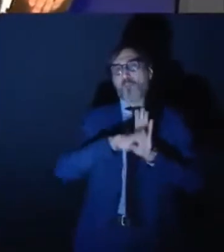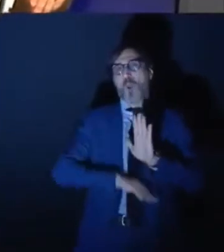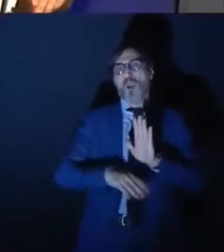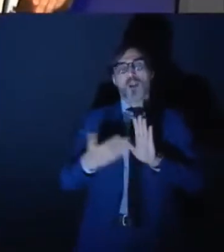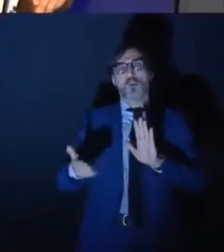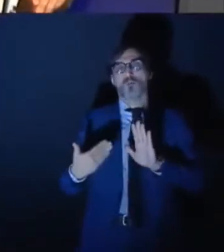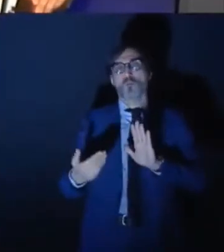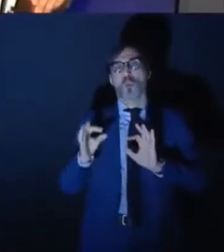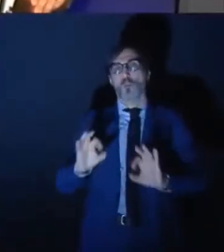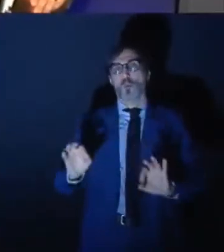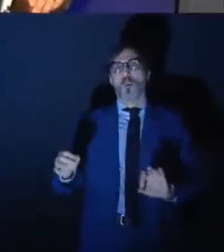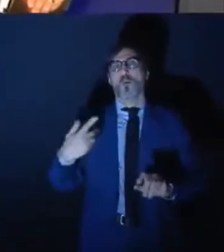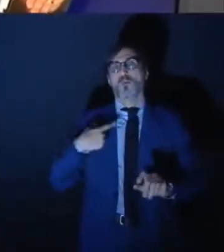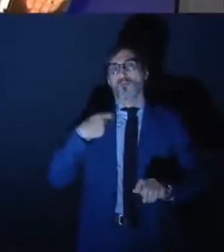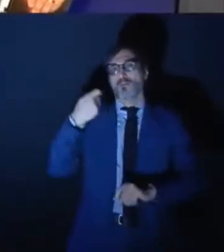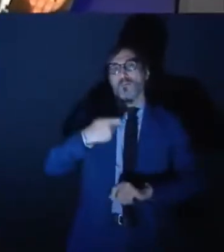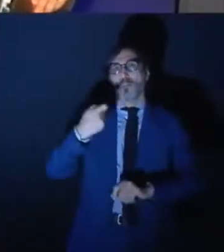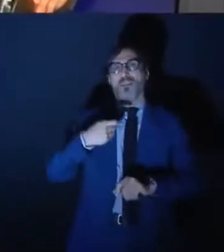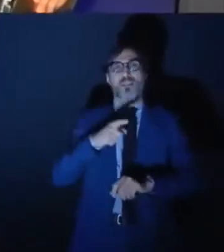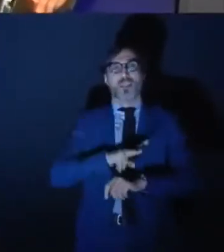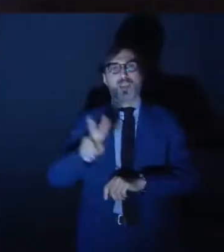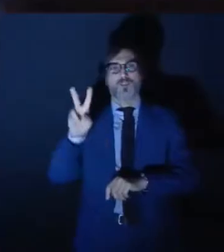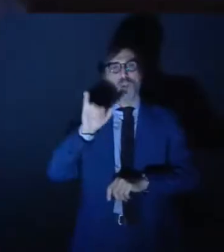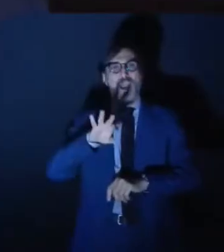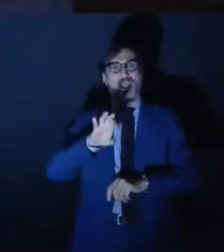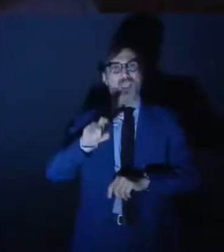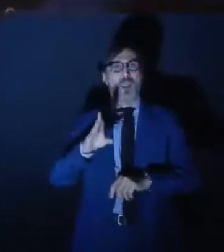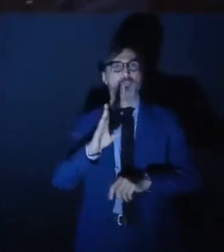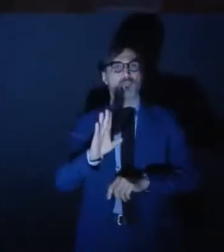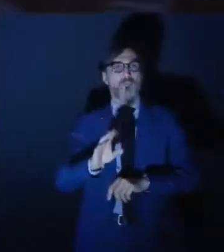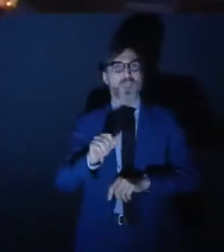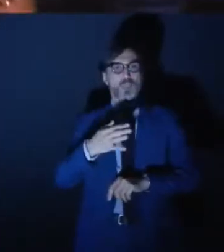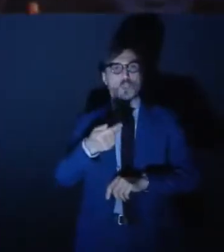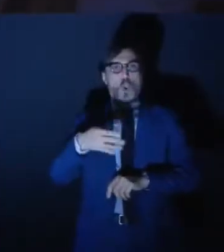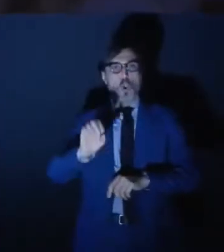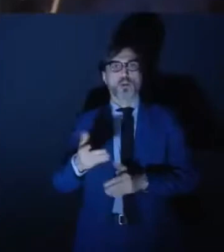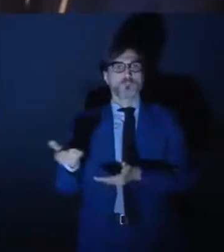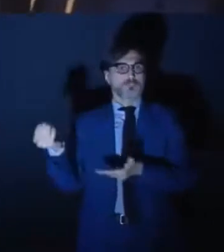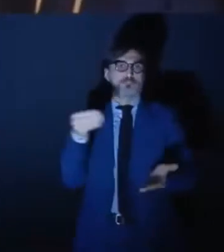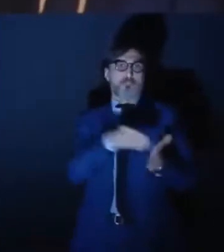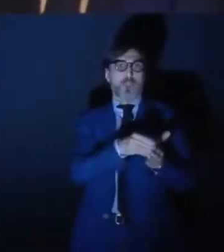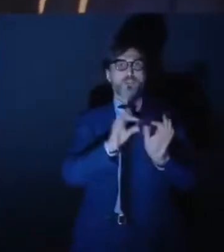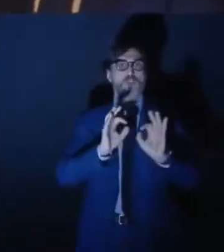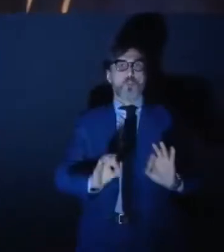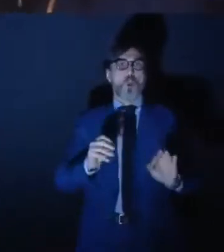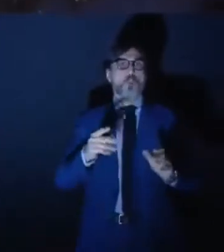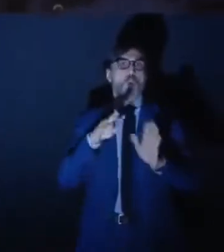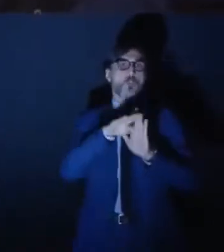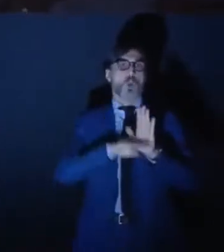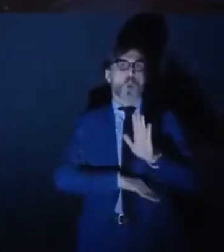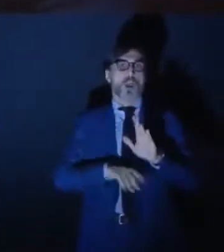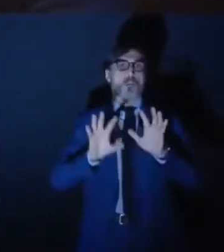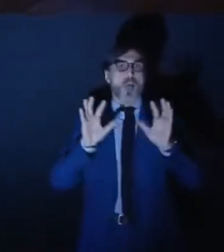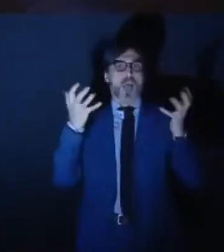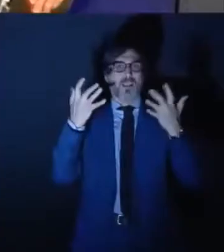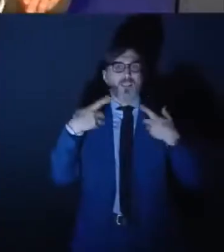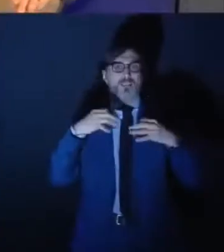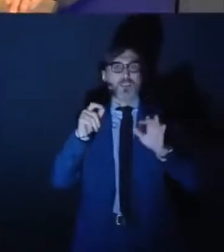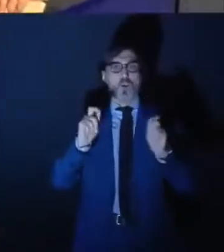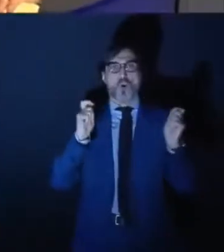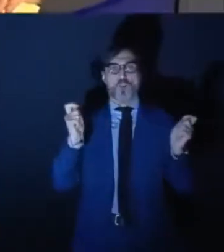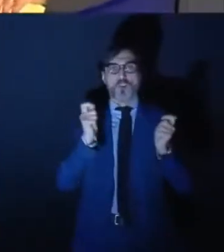del del presidente nazionale dell'inail di franco bettoni l'abbiamo accolto all'interno di quello che era il programma artistico paolo a te